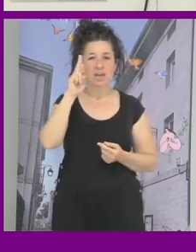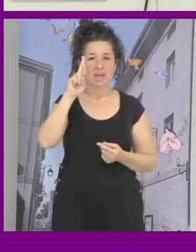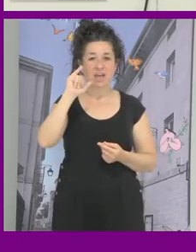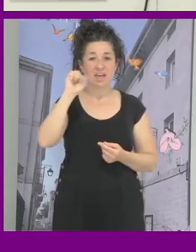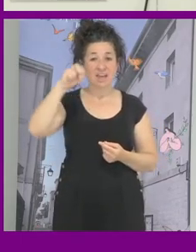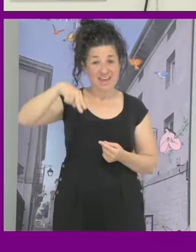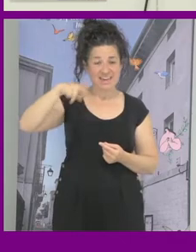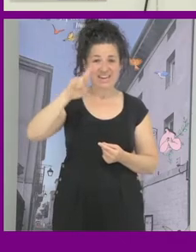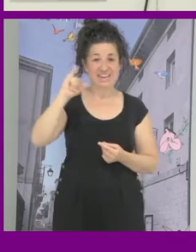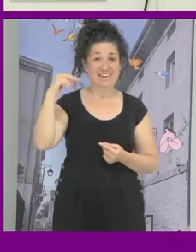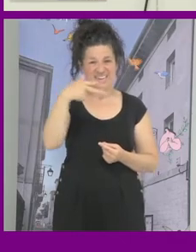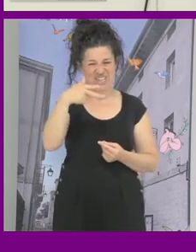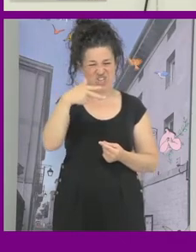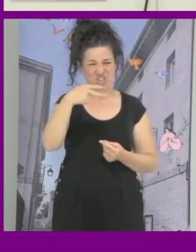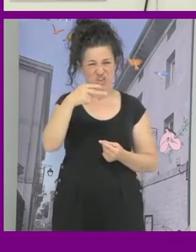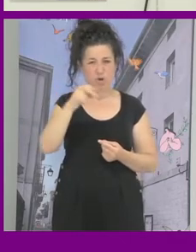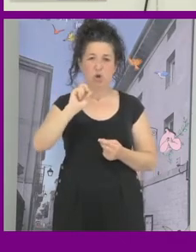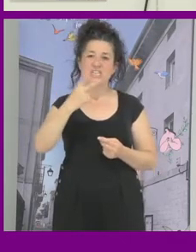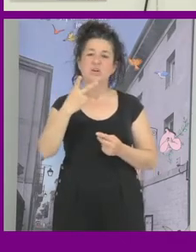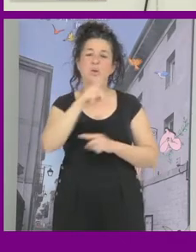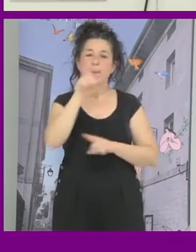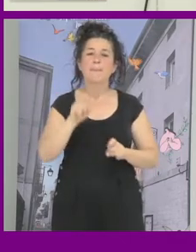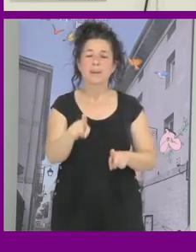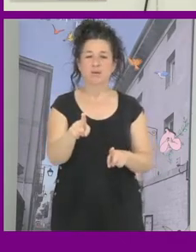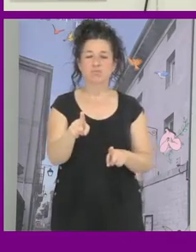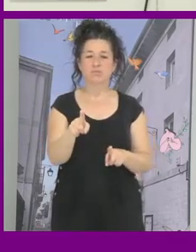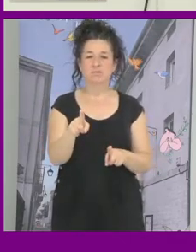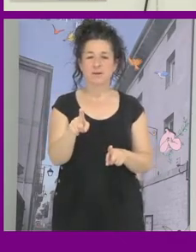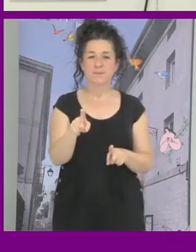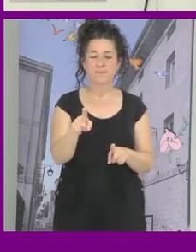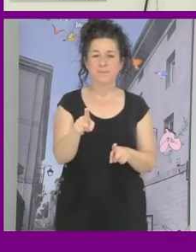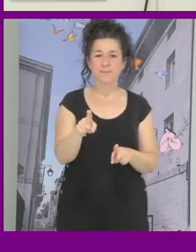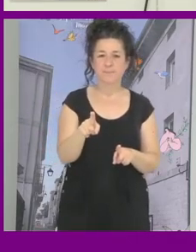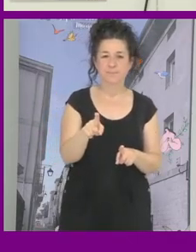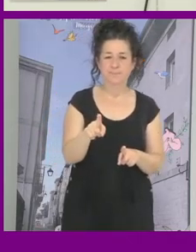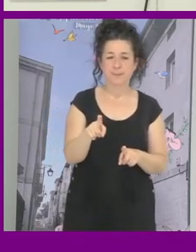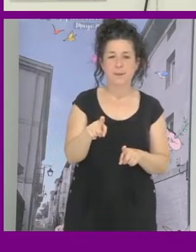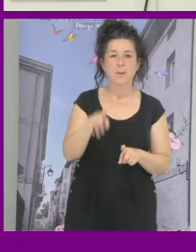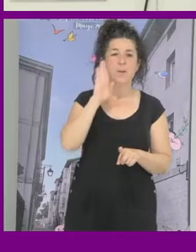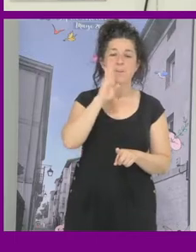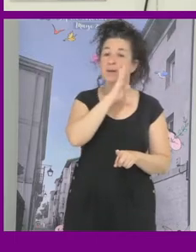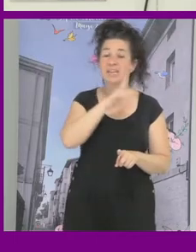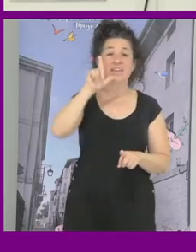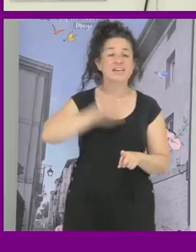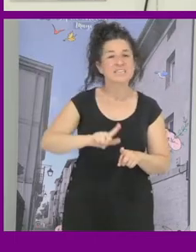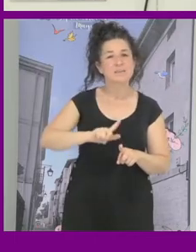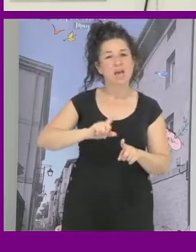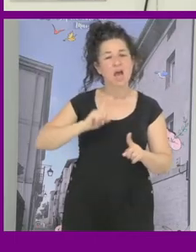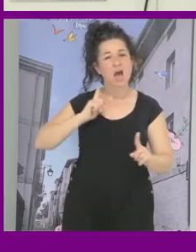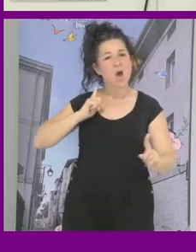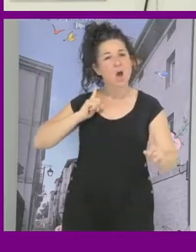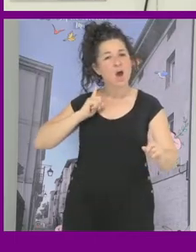tiraka, bigarren galdera izango litzateke, ia amatasun lesbikoak antipatriarkalak diren, edo behintzat amatasun